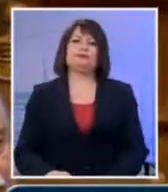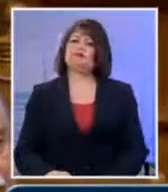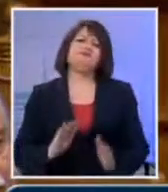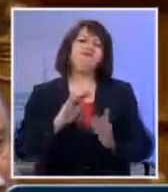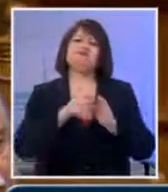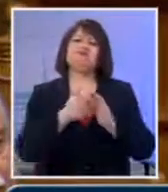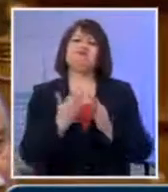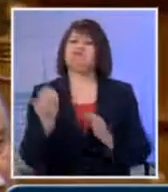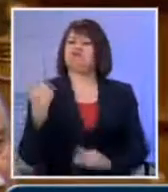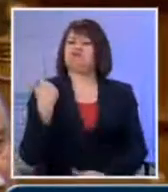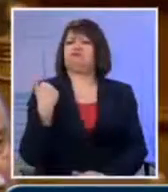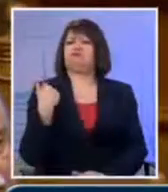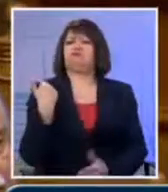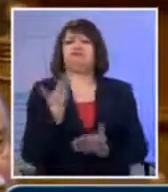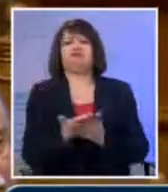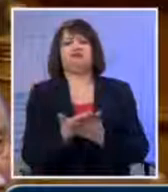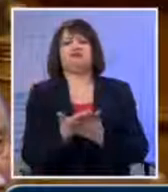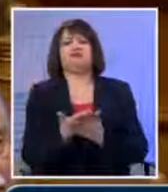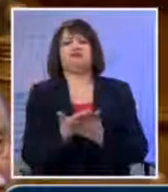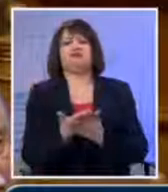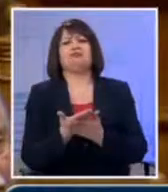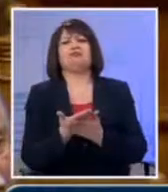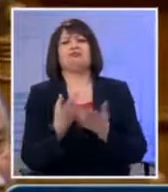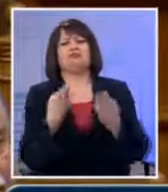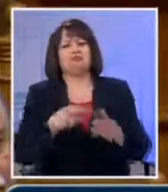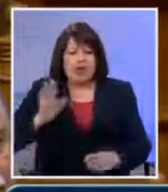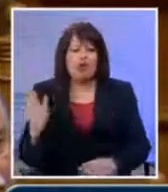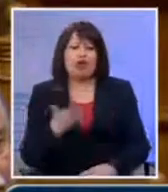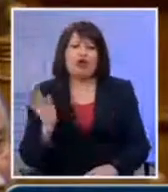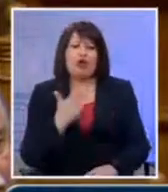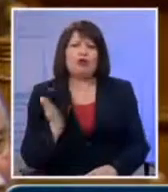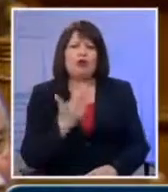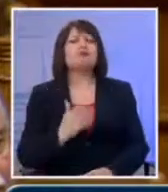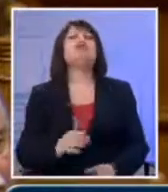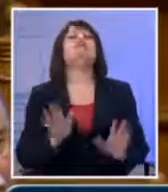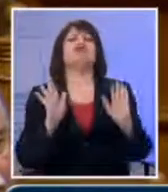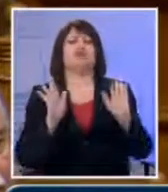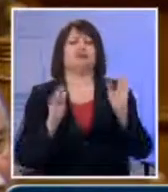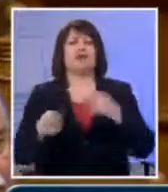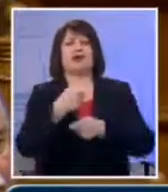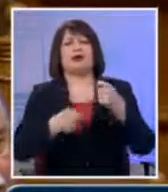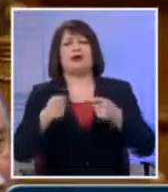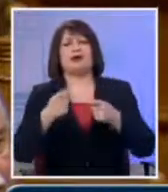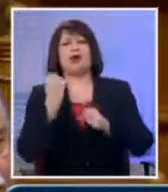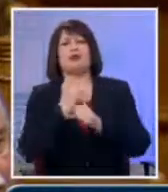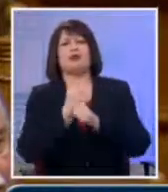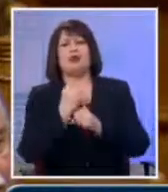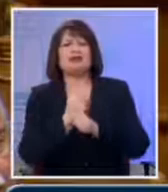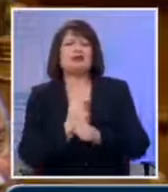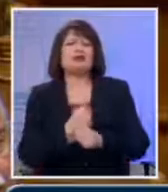το αίτημα για απελευθέρωση των ομαδικών απολύσεων σε μια αγορά εργασίας που έχει, λέει,